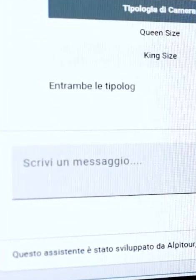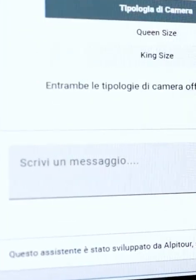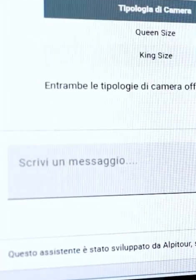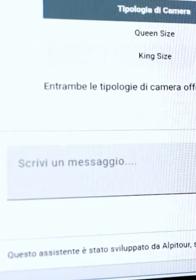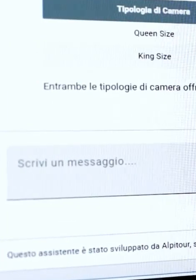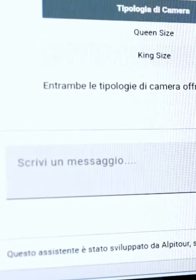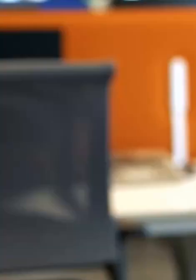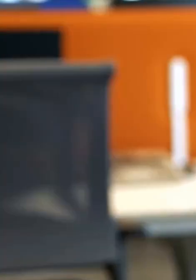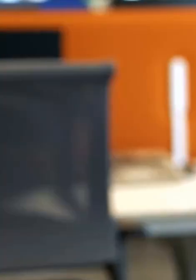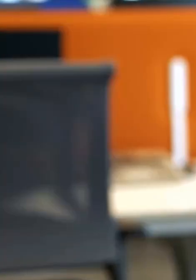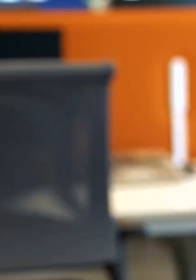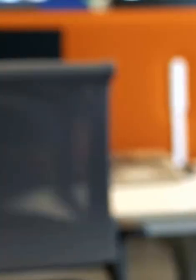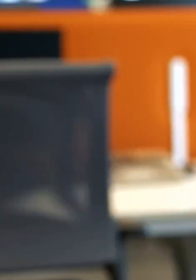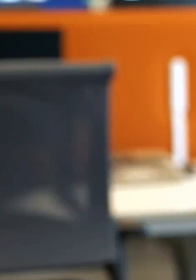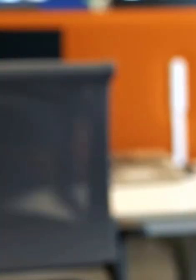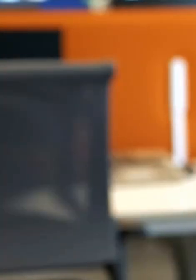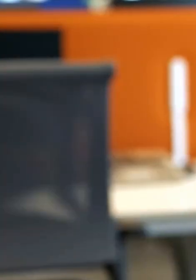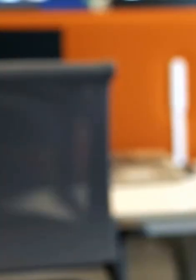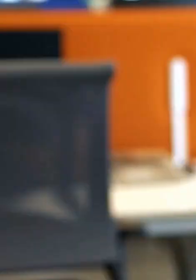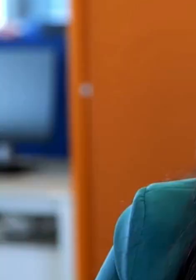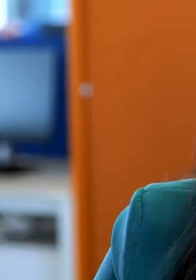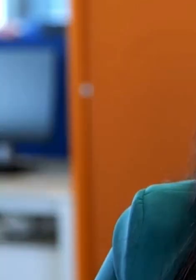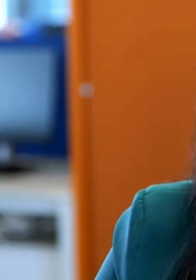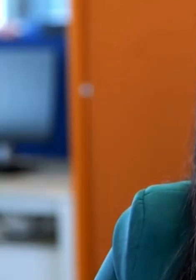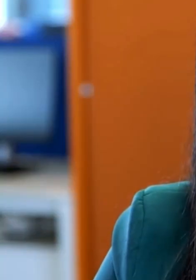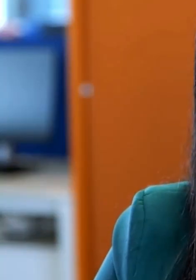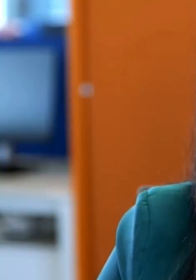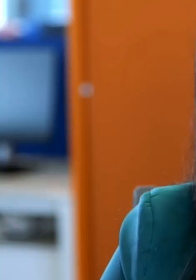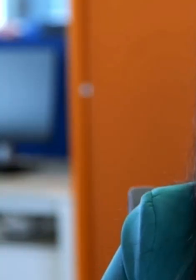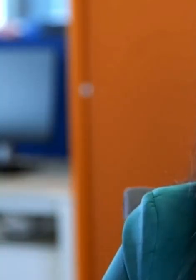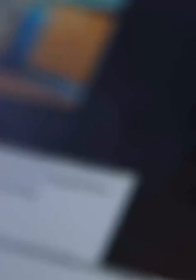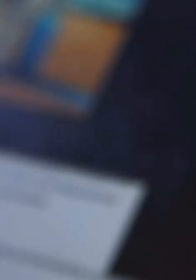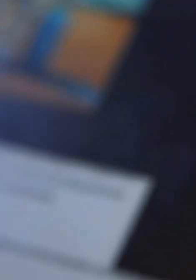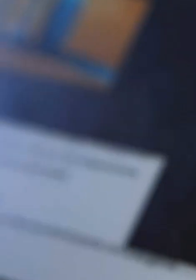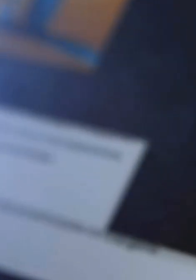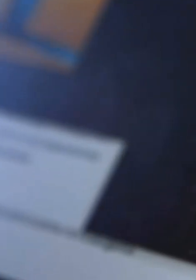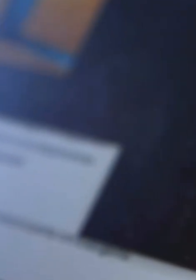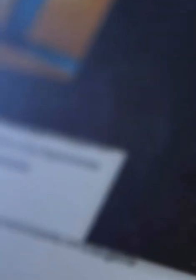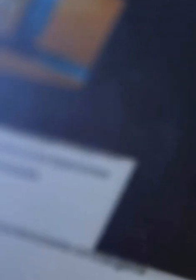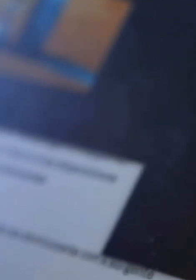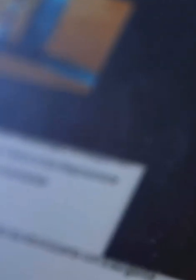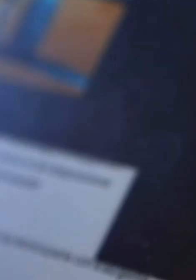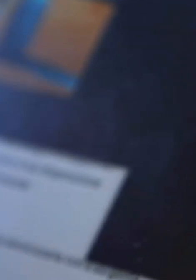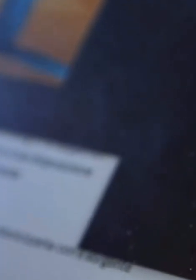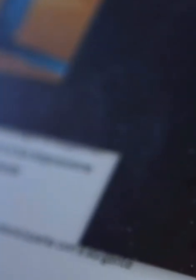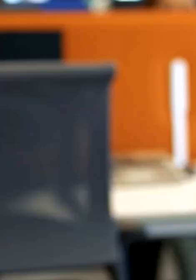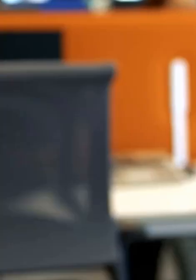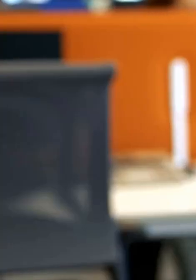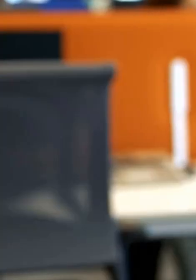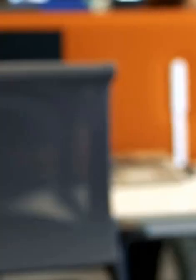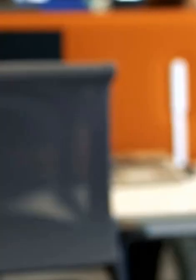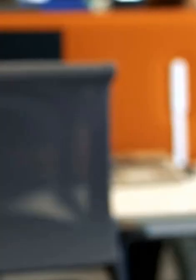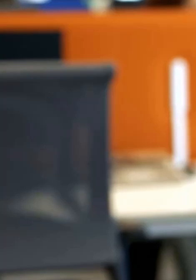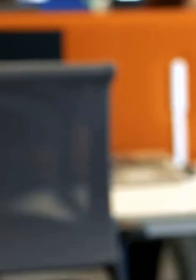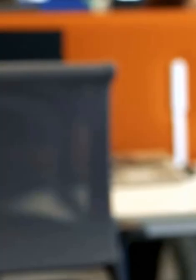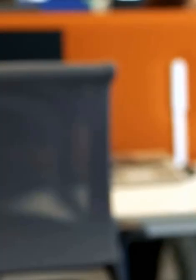macchina tira fuori migliaia di di informazioni Alp GPT a volte risulta anche simpatico e gentile nelle risposte che dà è una